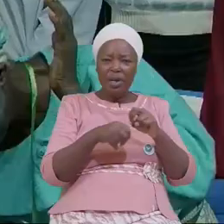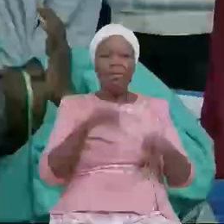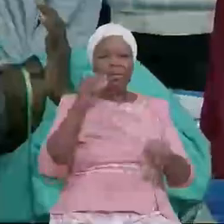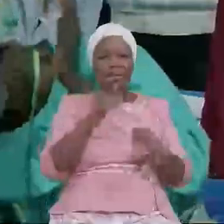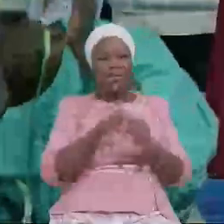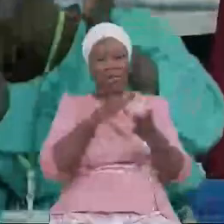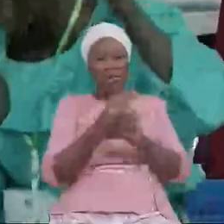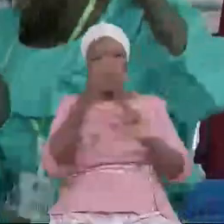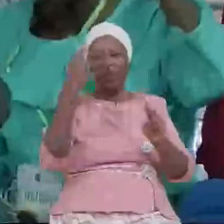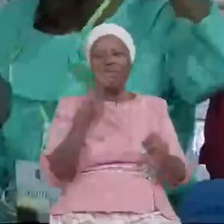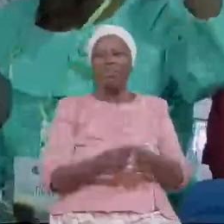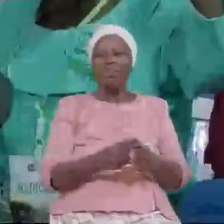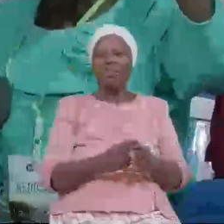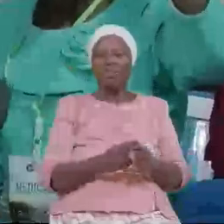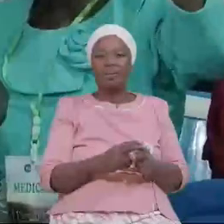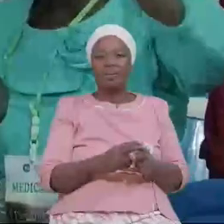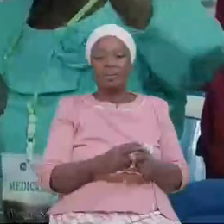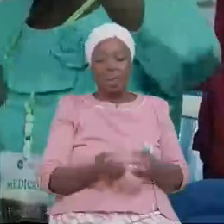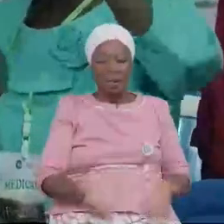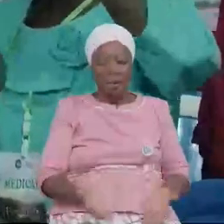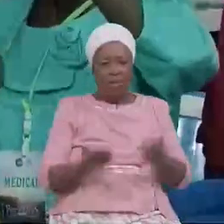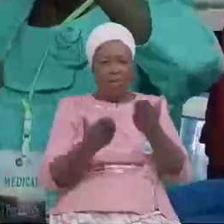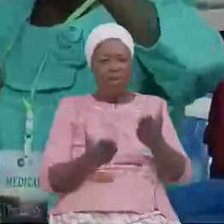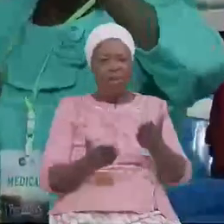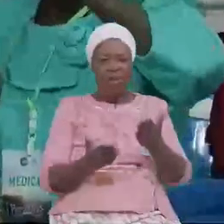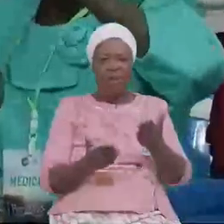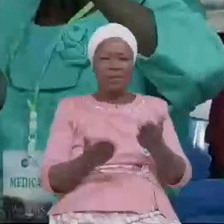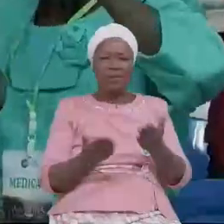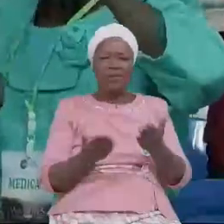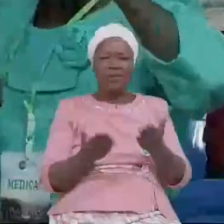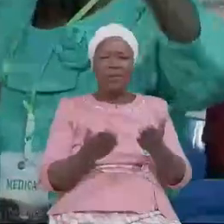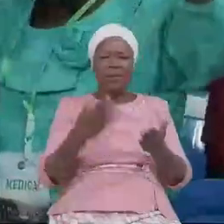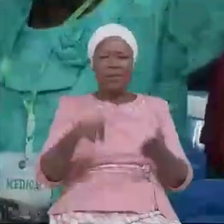Jésus-Christ. Levez l'autre main.